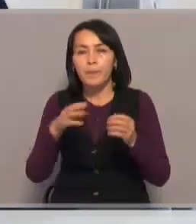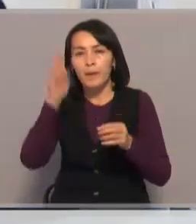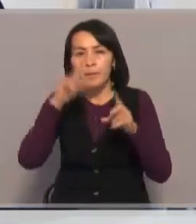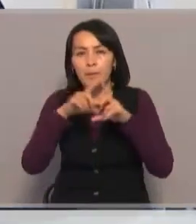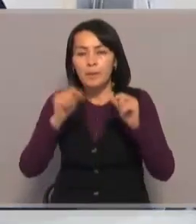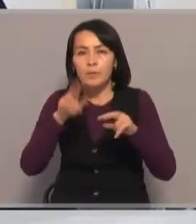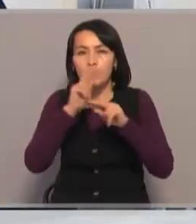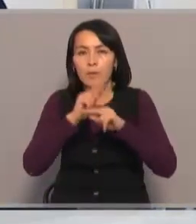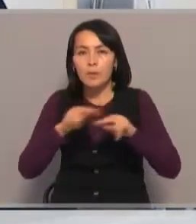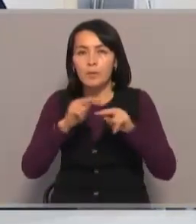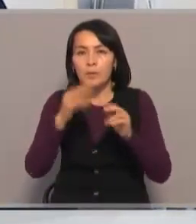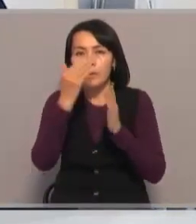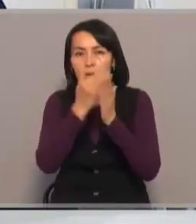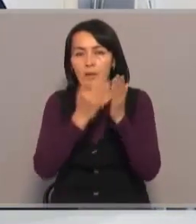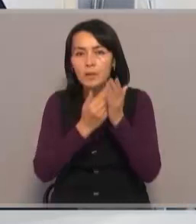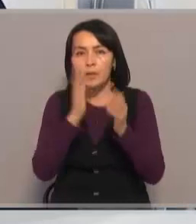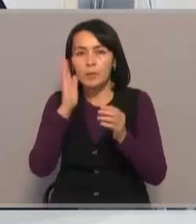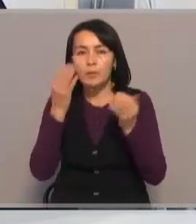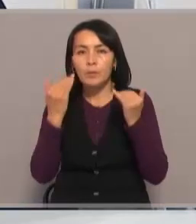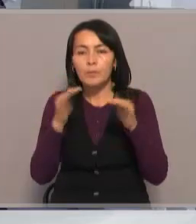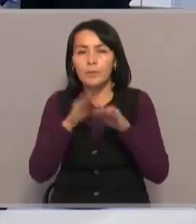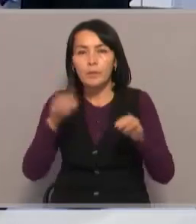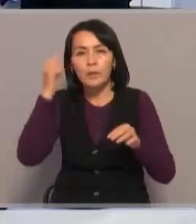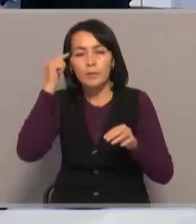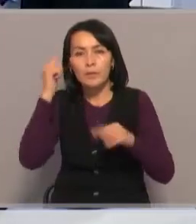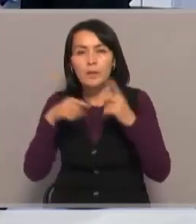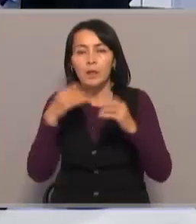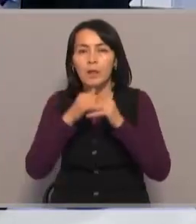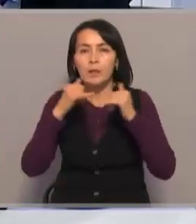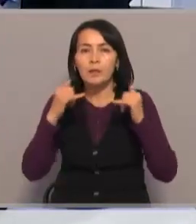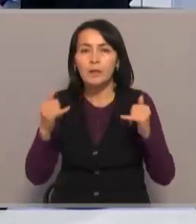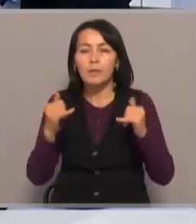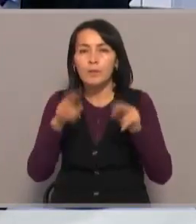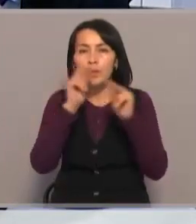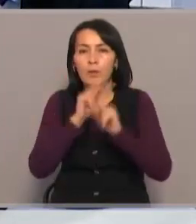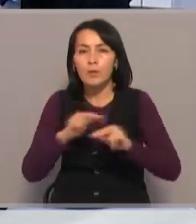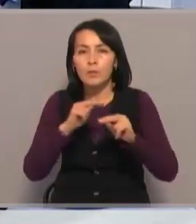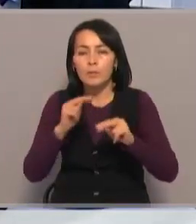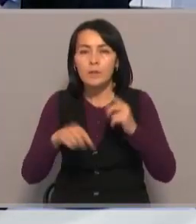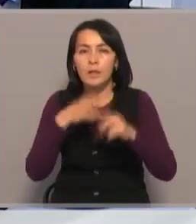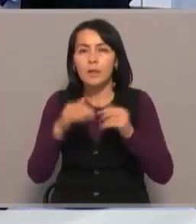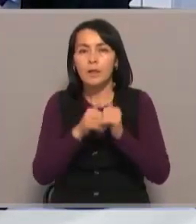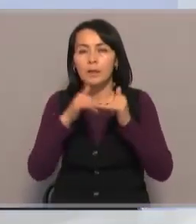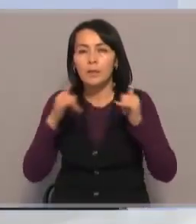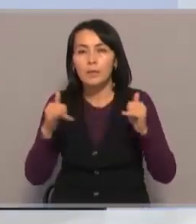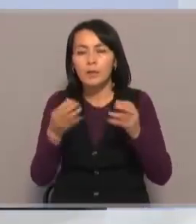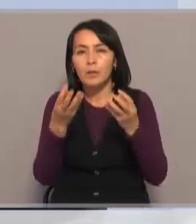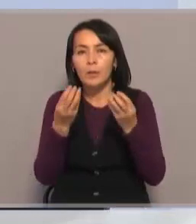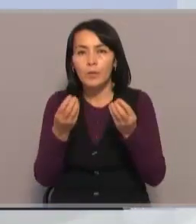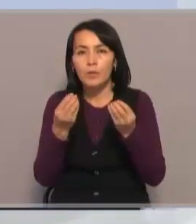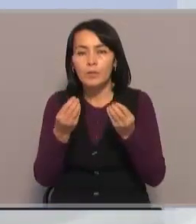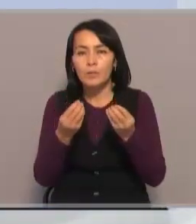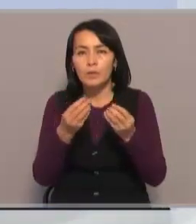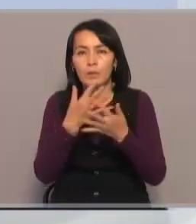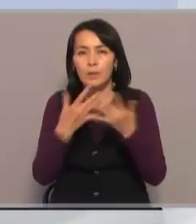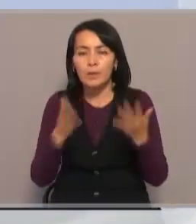пен мұғалімдердің рейтингі шығарылады. Бұл жүйе баланың зейіні мен бейінін шыңдап, ұстаздардың біліктілігін арттыратын қосымша